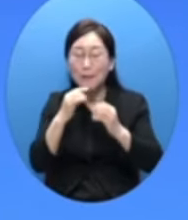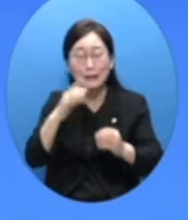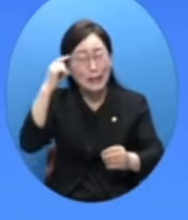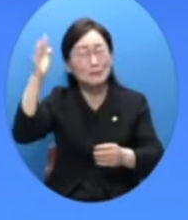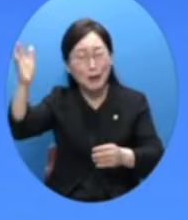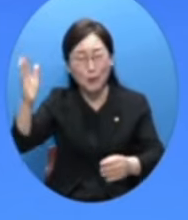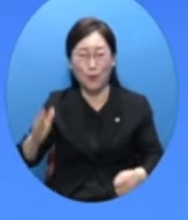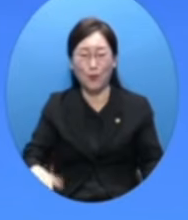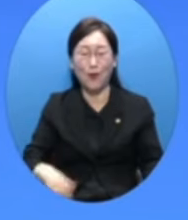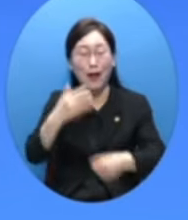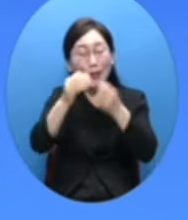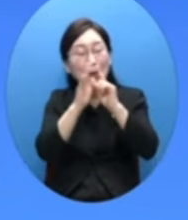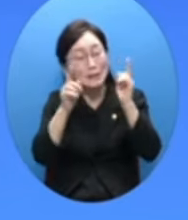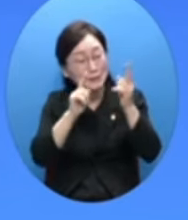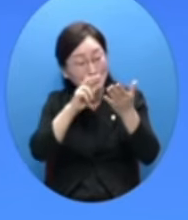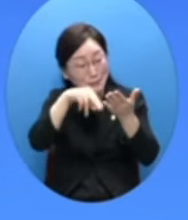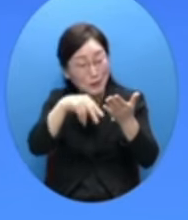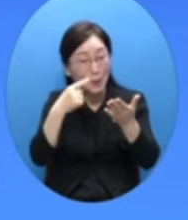생각하라니까, 말씀.